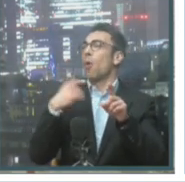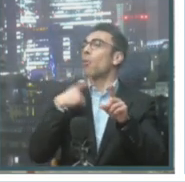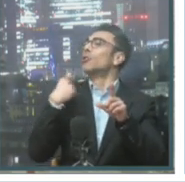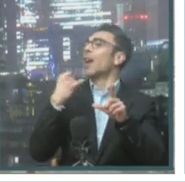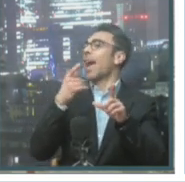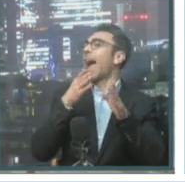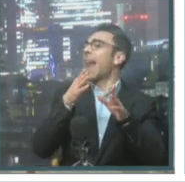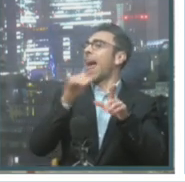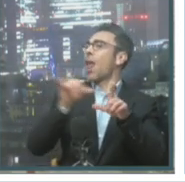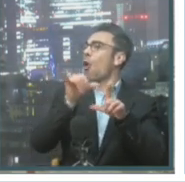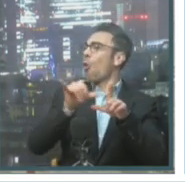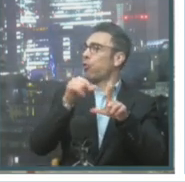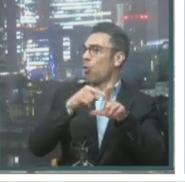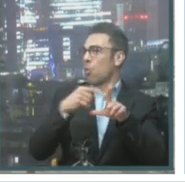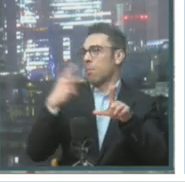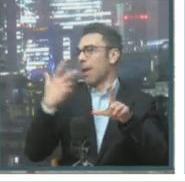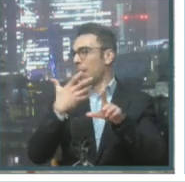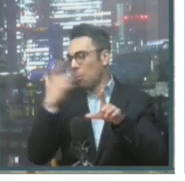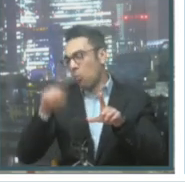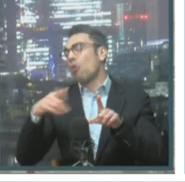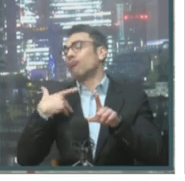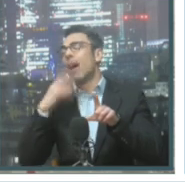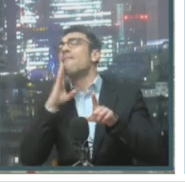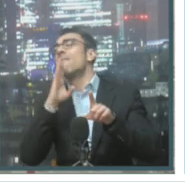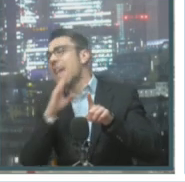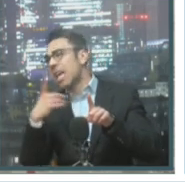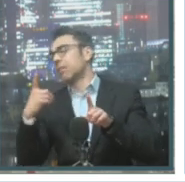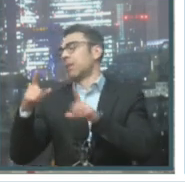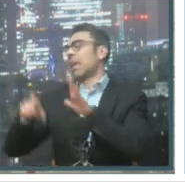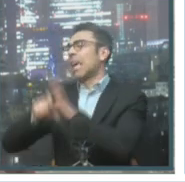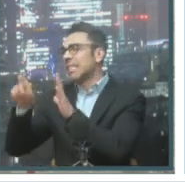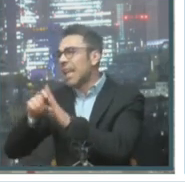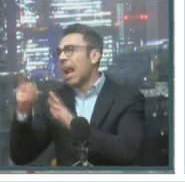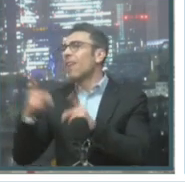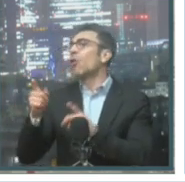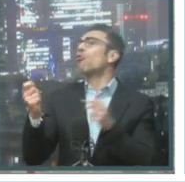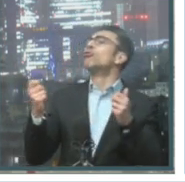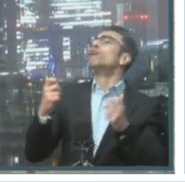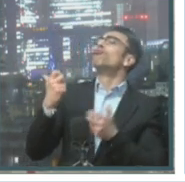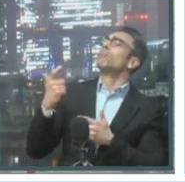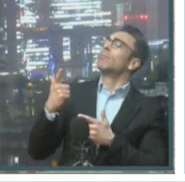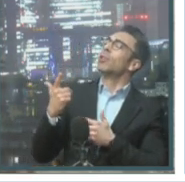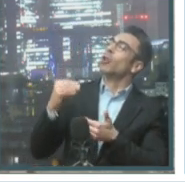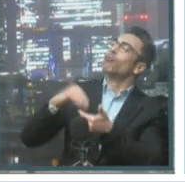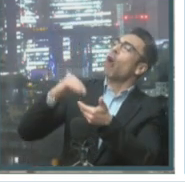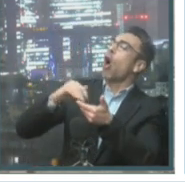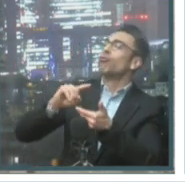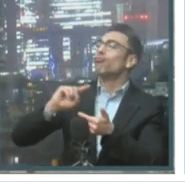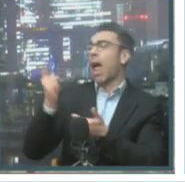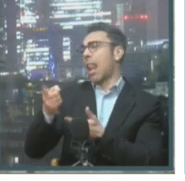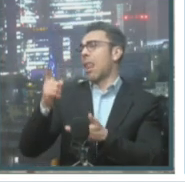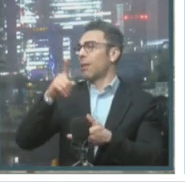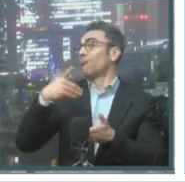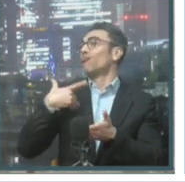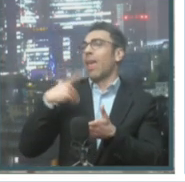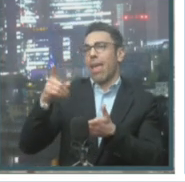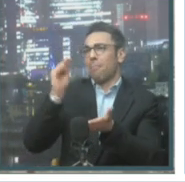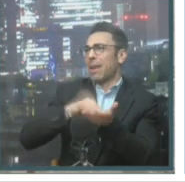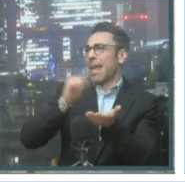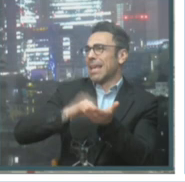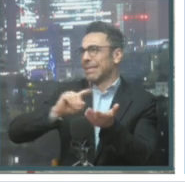canale youtube poi vince a capaci da facebook so se ne suis times ne su tutti i social sono avete conquistato tutti i soci alle